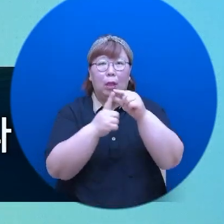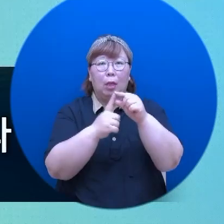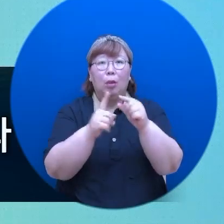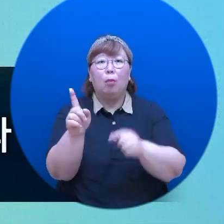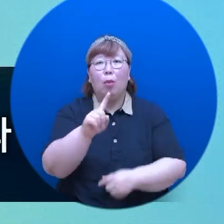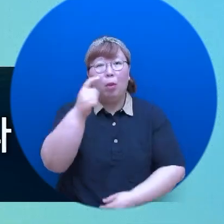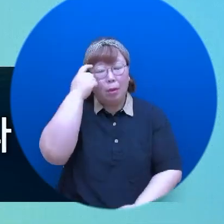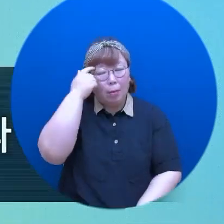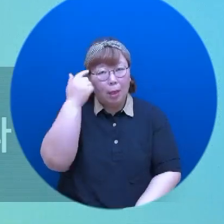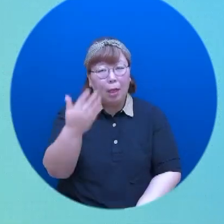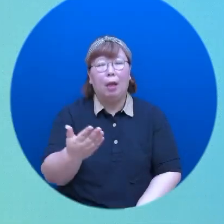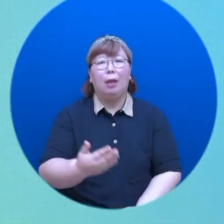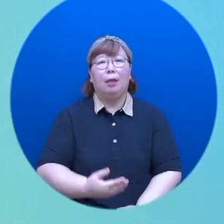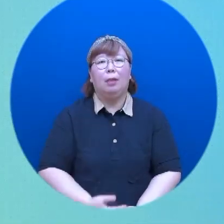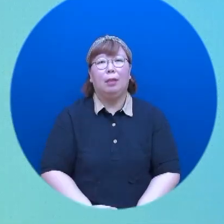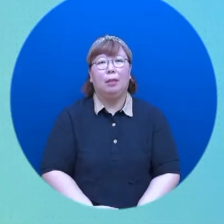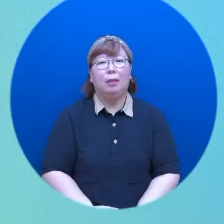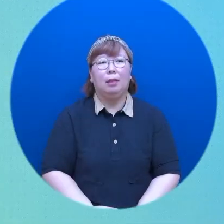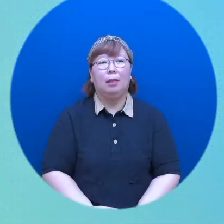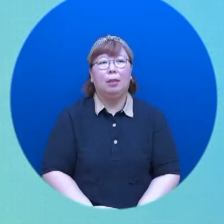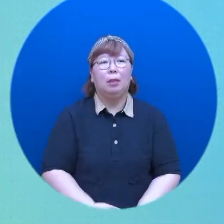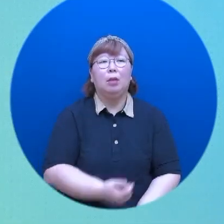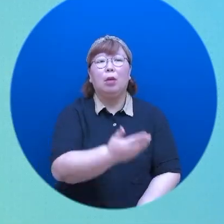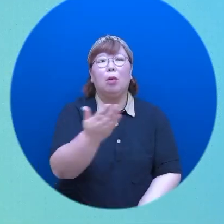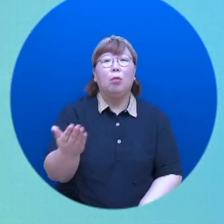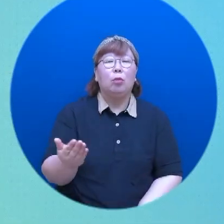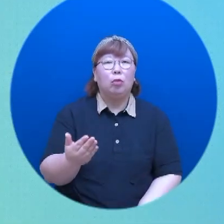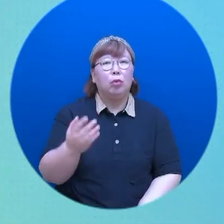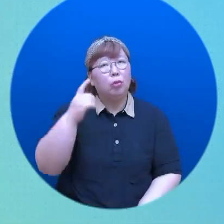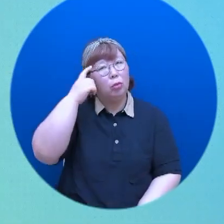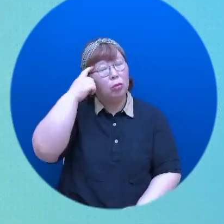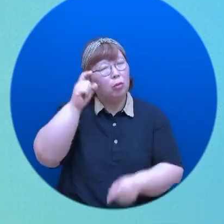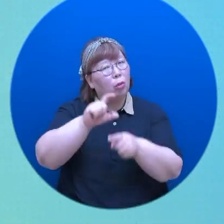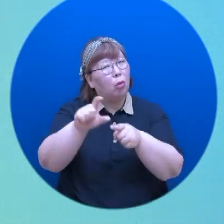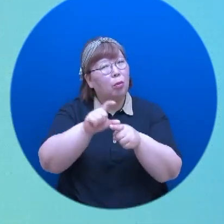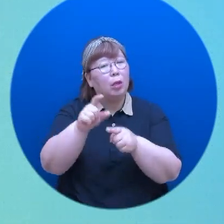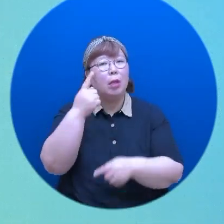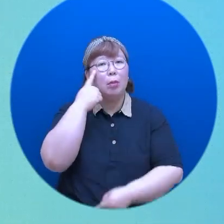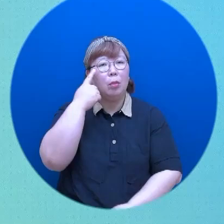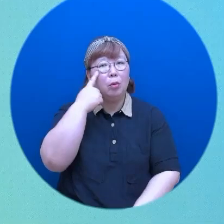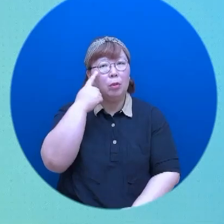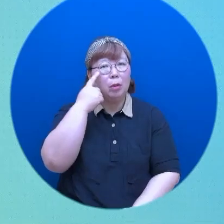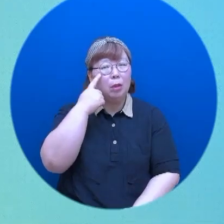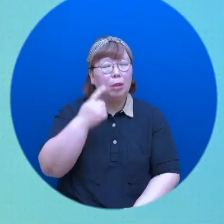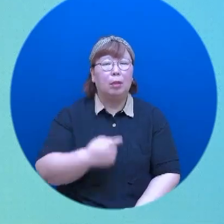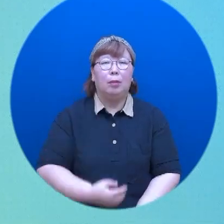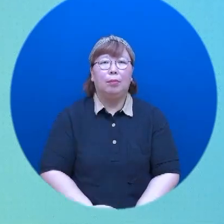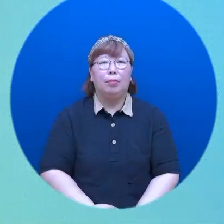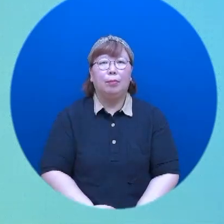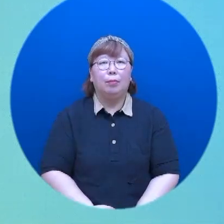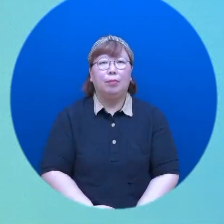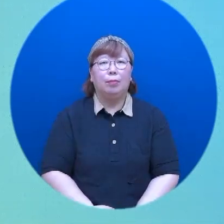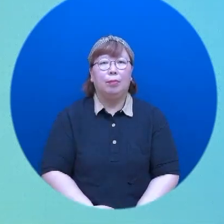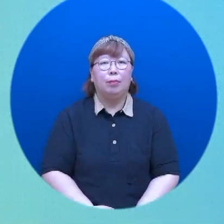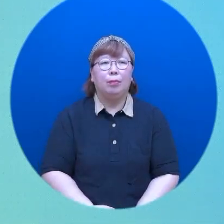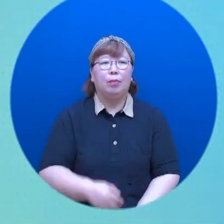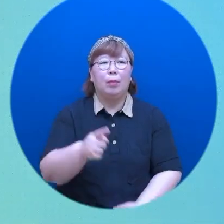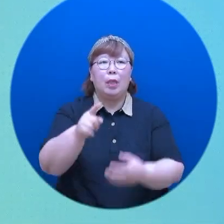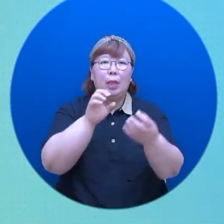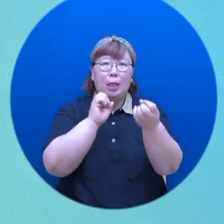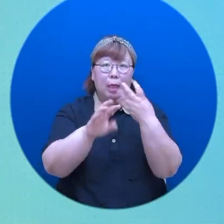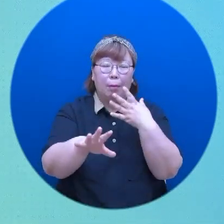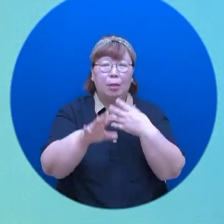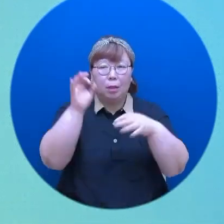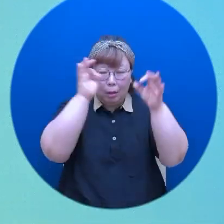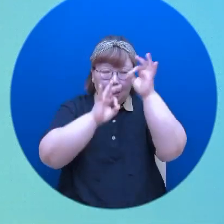정답은 무엇일까요? 여러분 한번 고민해 보시면서 이 정답을 찾아서